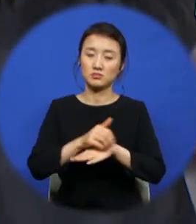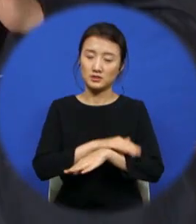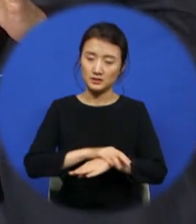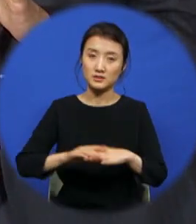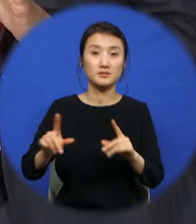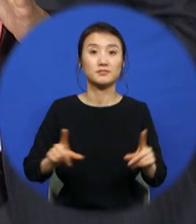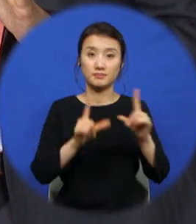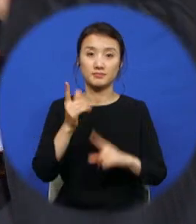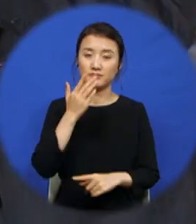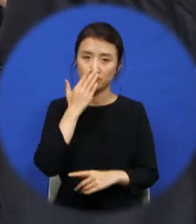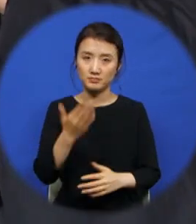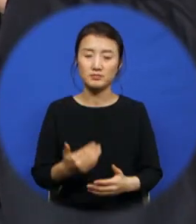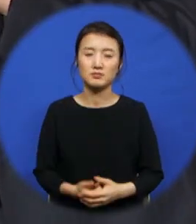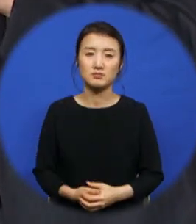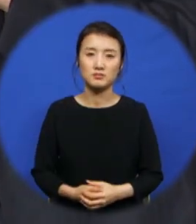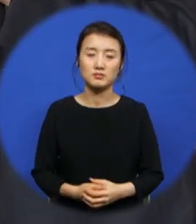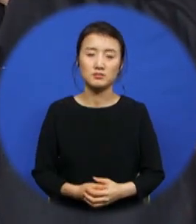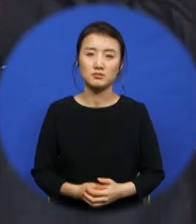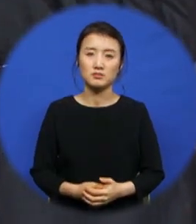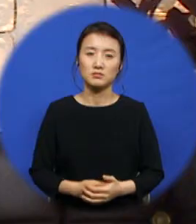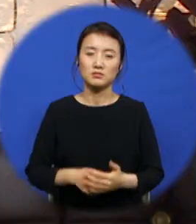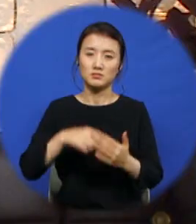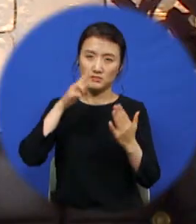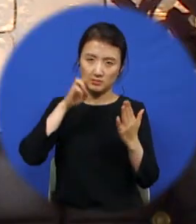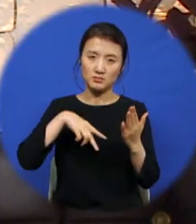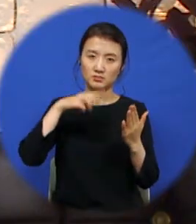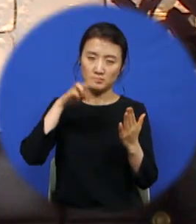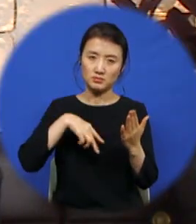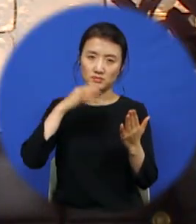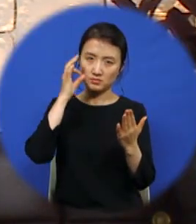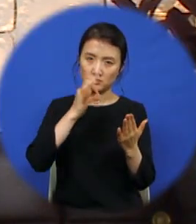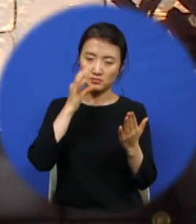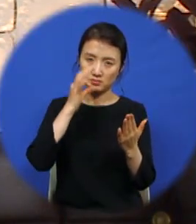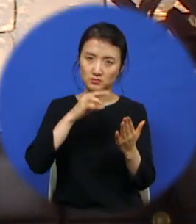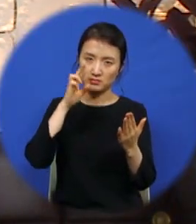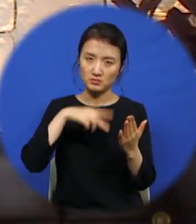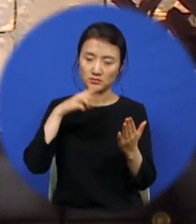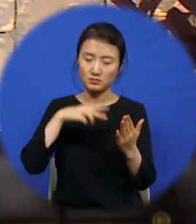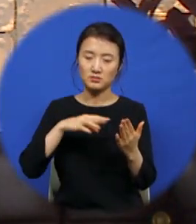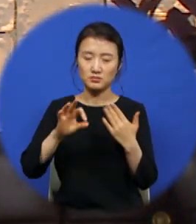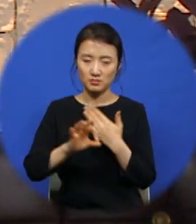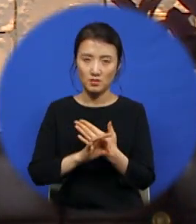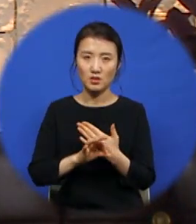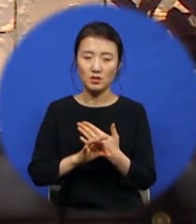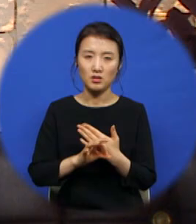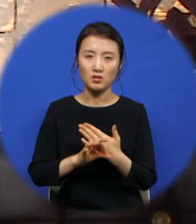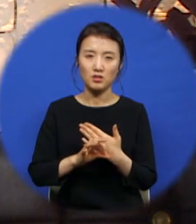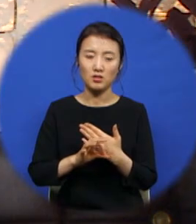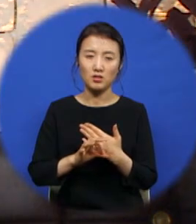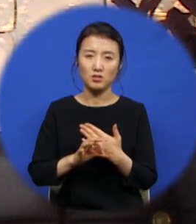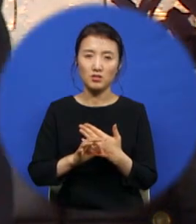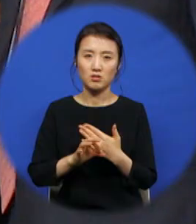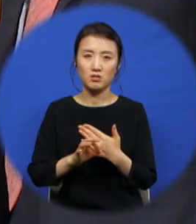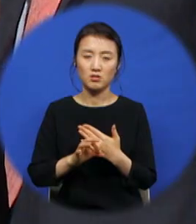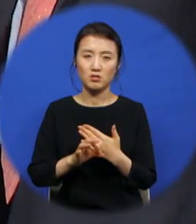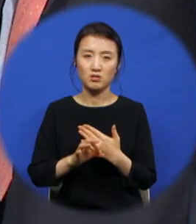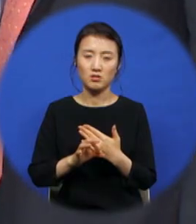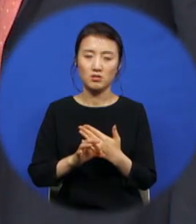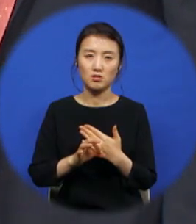자꾸 보는 것만 아파하면 1 예 이렇게 많이 좀 어려워 질 것 같아요 그래서 한 4c 저희 2분들이